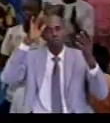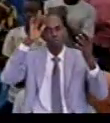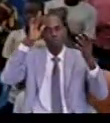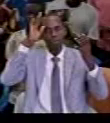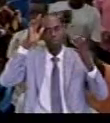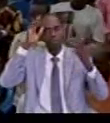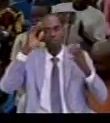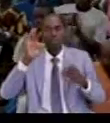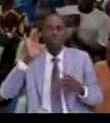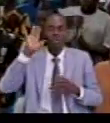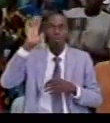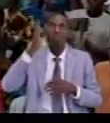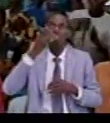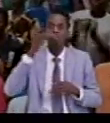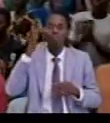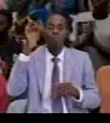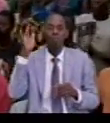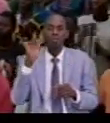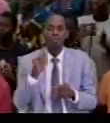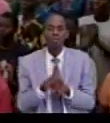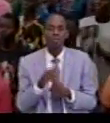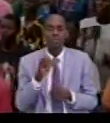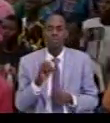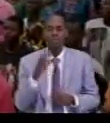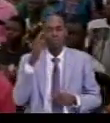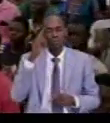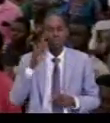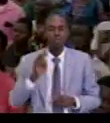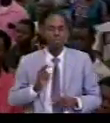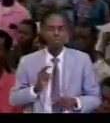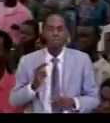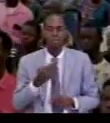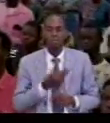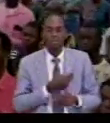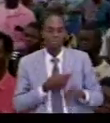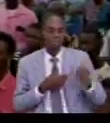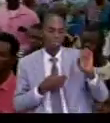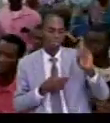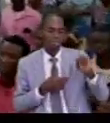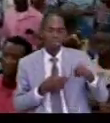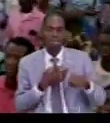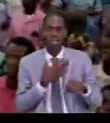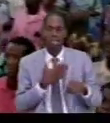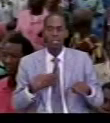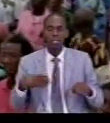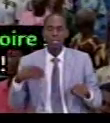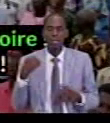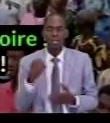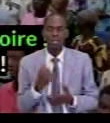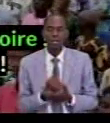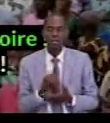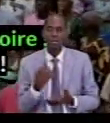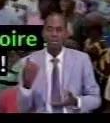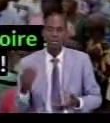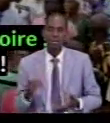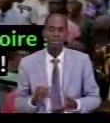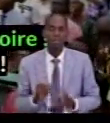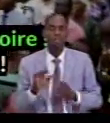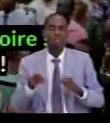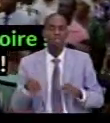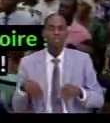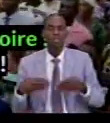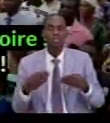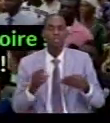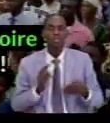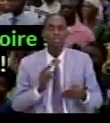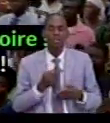Tes promesses sur nous, oui et amen à jamais, nous accorde